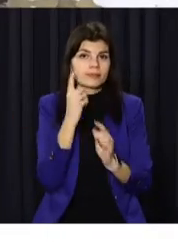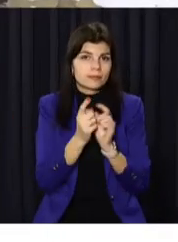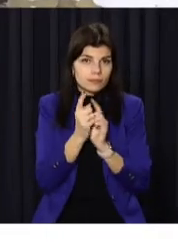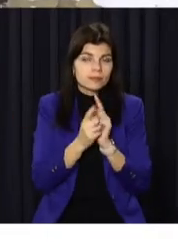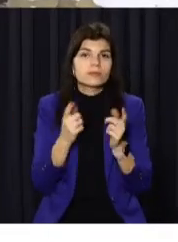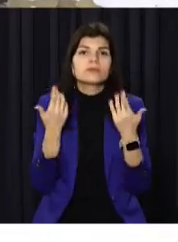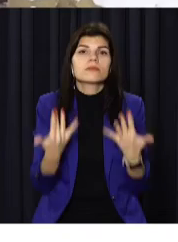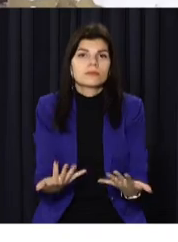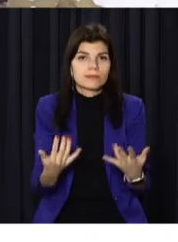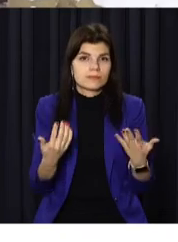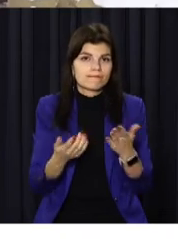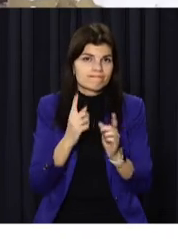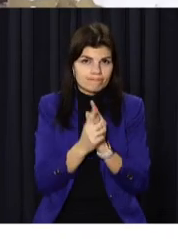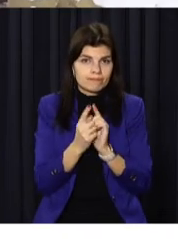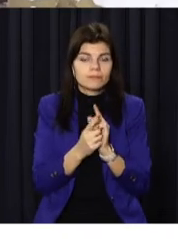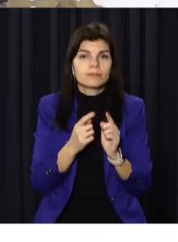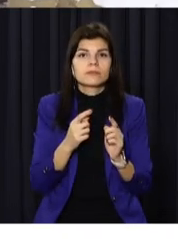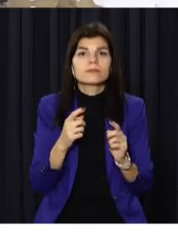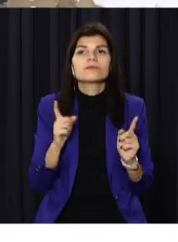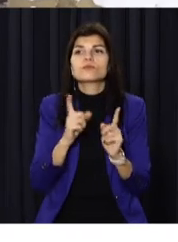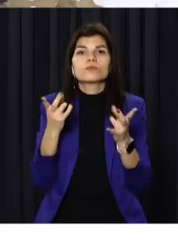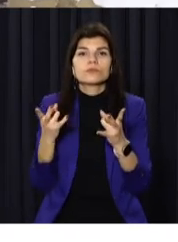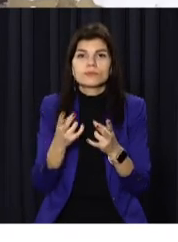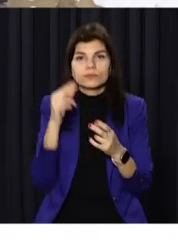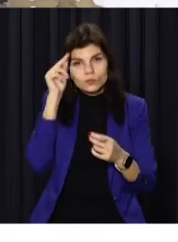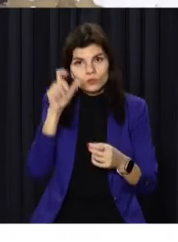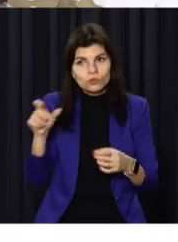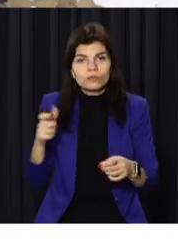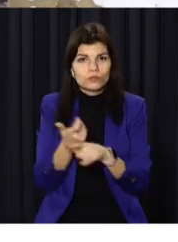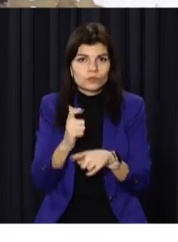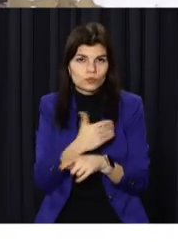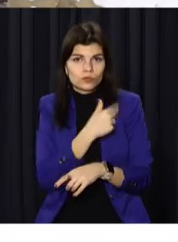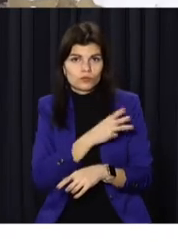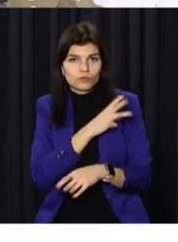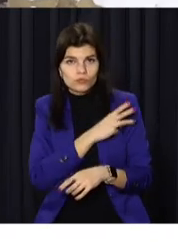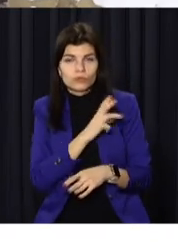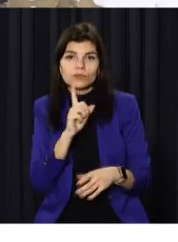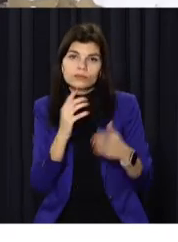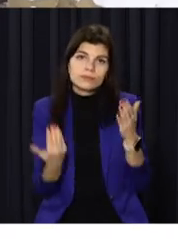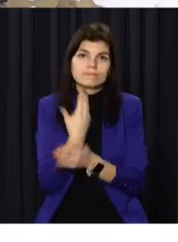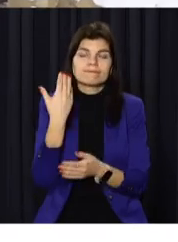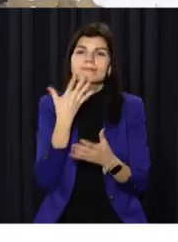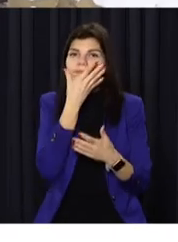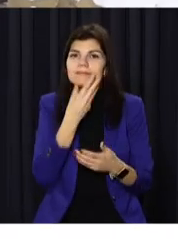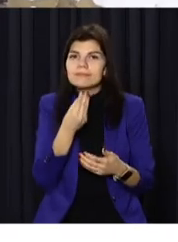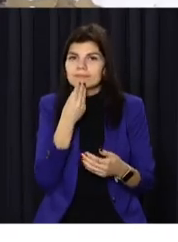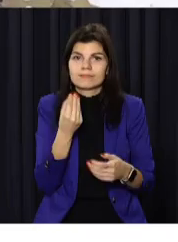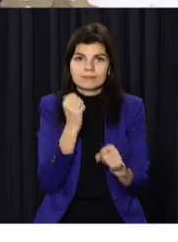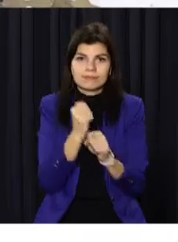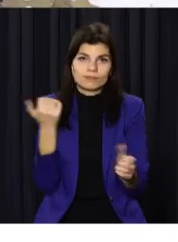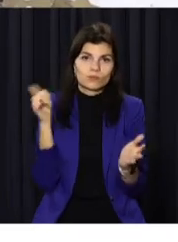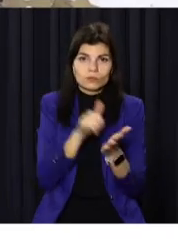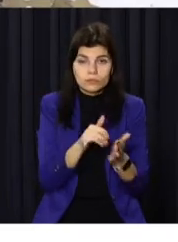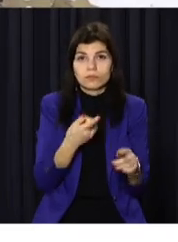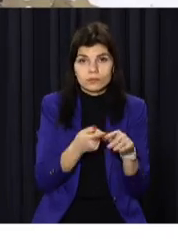змінюються потреби, да? Змінюється запит учнів, і вони хочуть чогось нового, яскравого. Тому